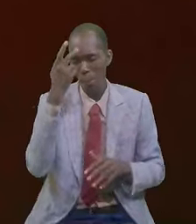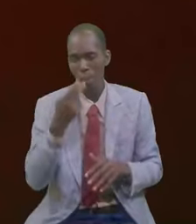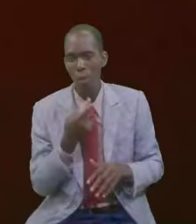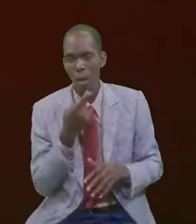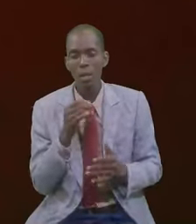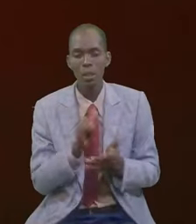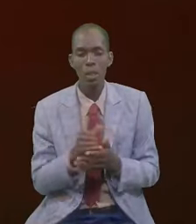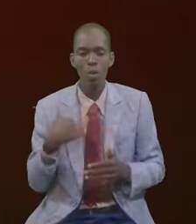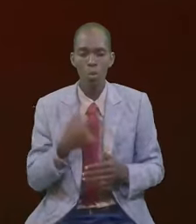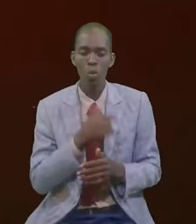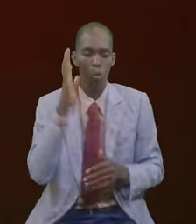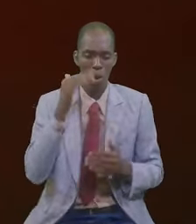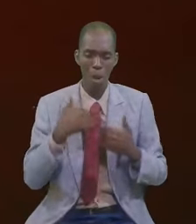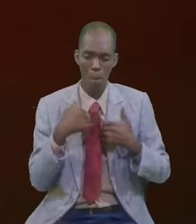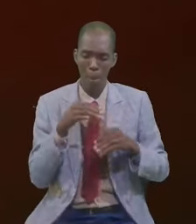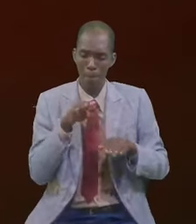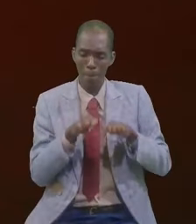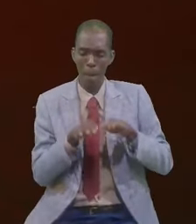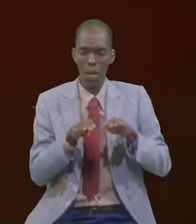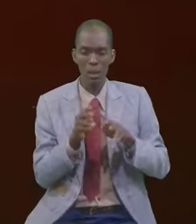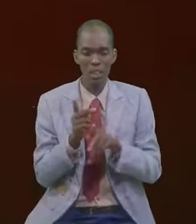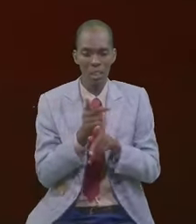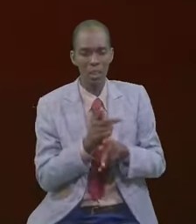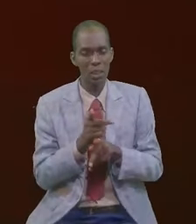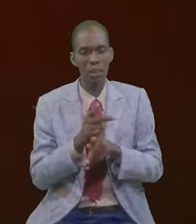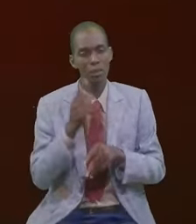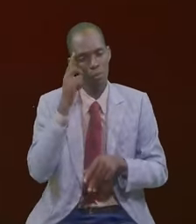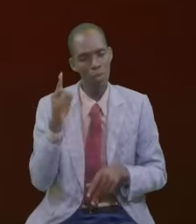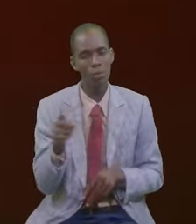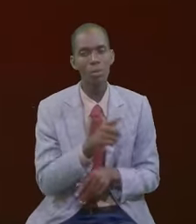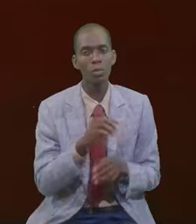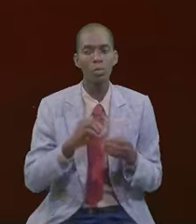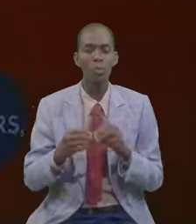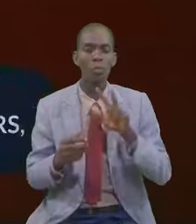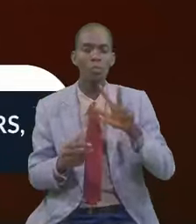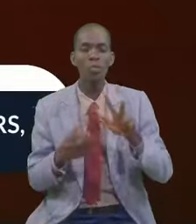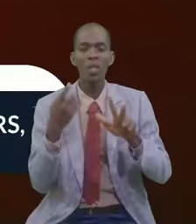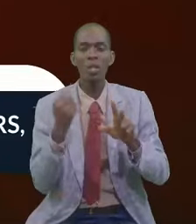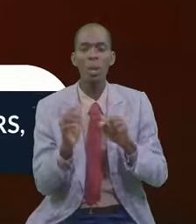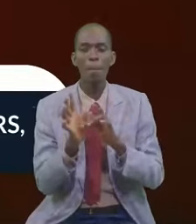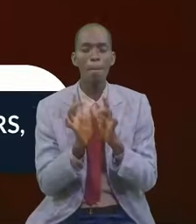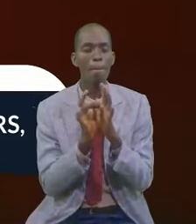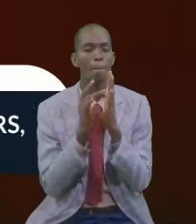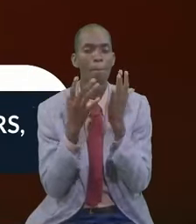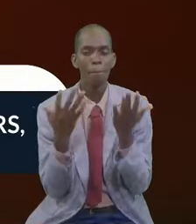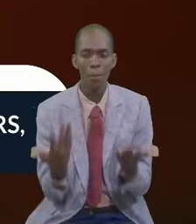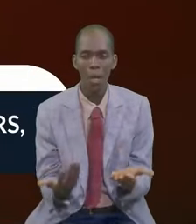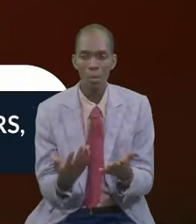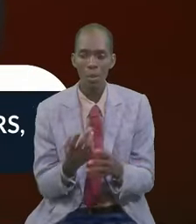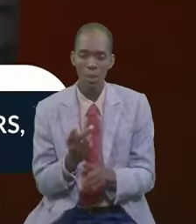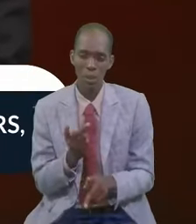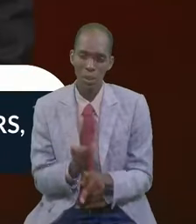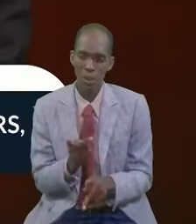alors qu'on ait un soin équilibré pour eux. 3. La conservation biblique